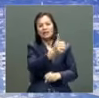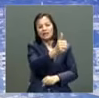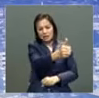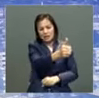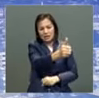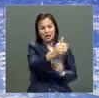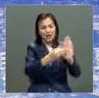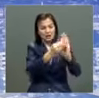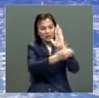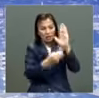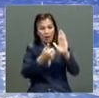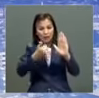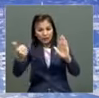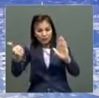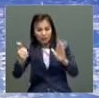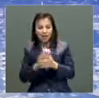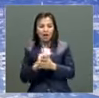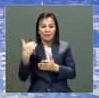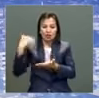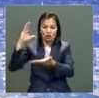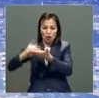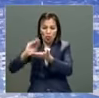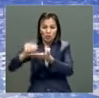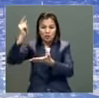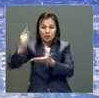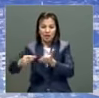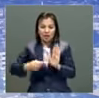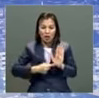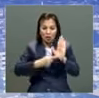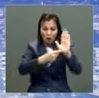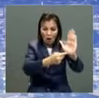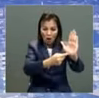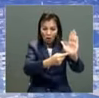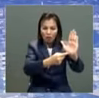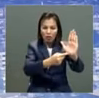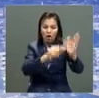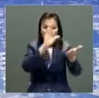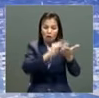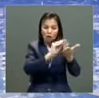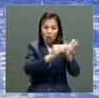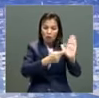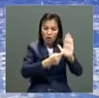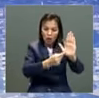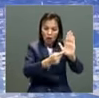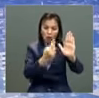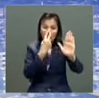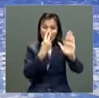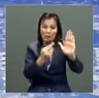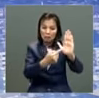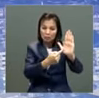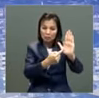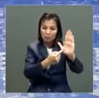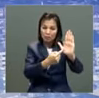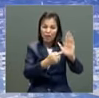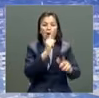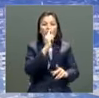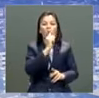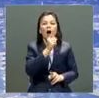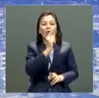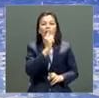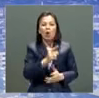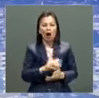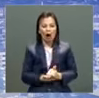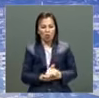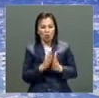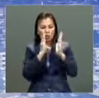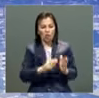ถ้าจังหวัดอื่นๆจะมีตัวเลขที่เป็นจริงแล้วออกมาอย่างนี้ด้วยจริงๆนะครับแล้วก็เห็นภาพนี้เราจะไม่มีการว่าจังหวัดใ